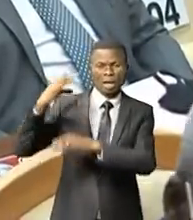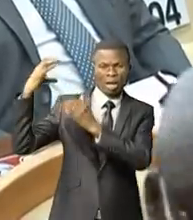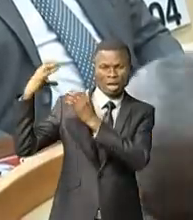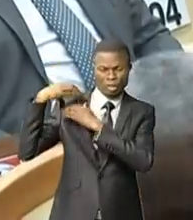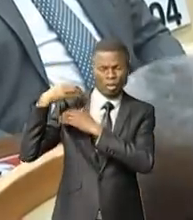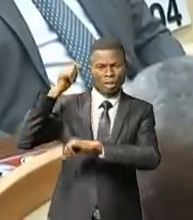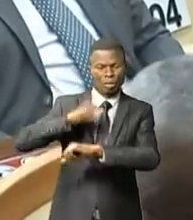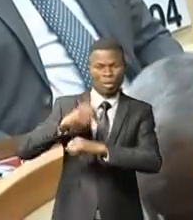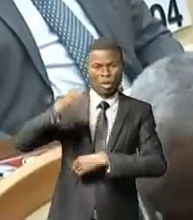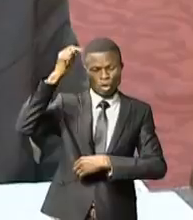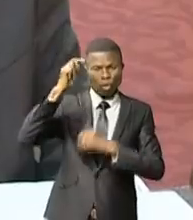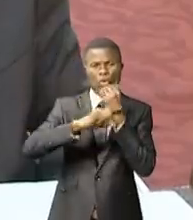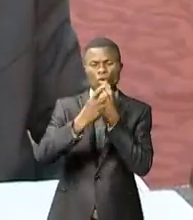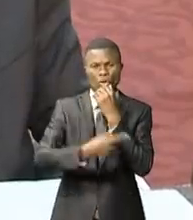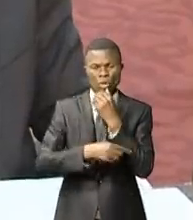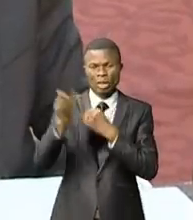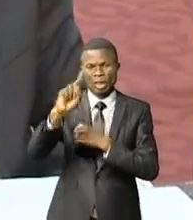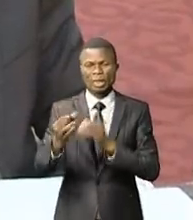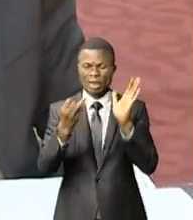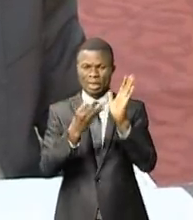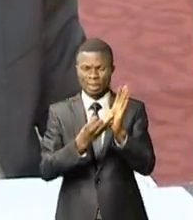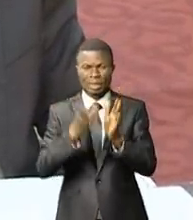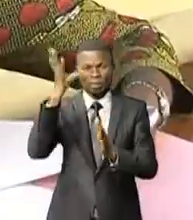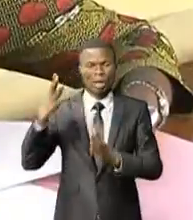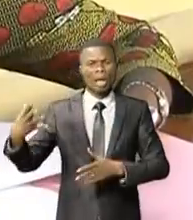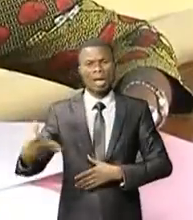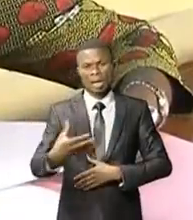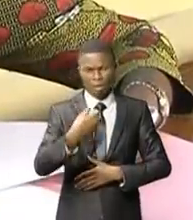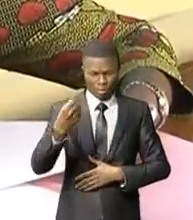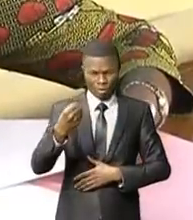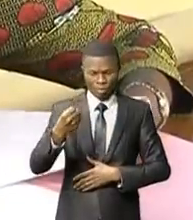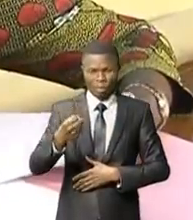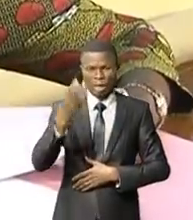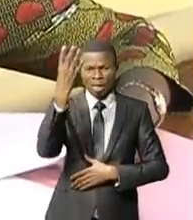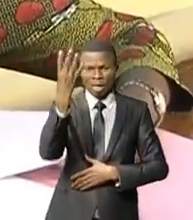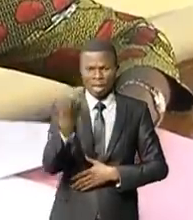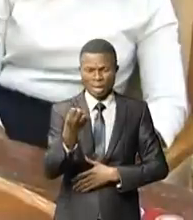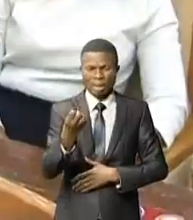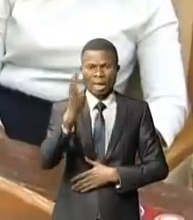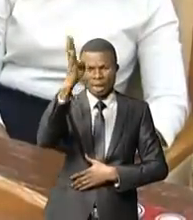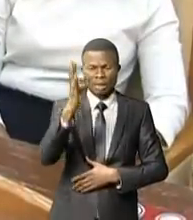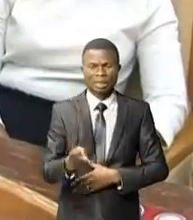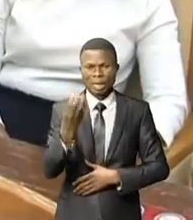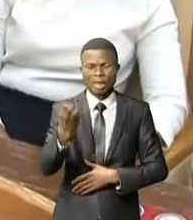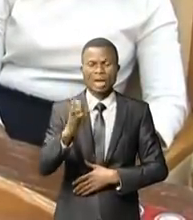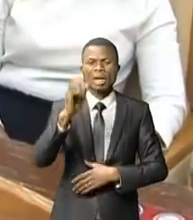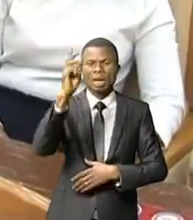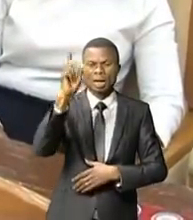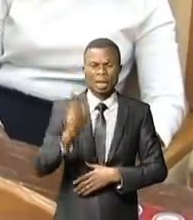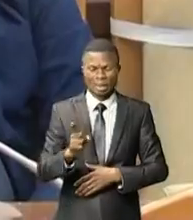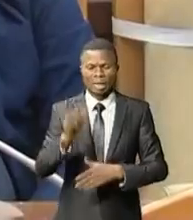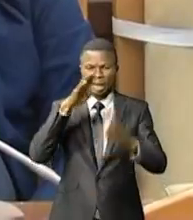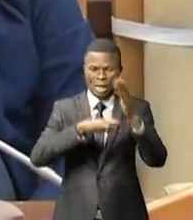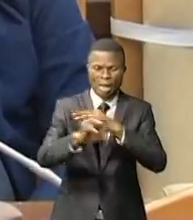au Nord Kivu, 37 localités ont été reprises. 444 éléments se sont rendus aux forces de défense